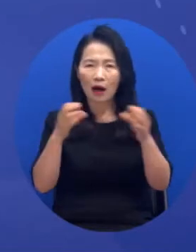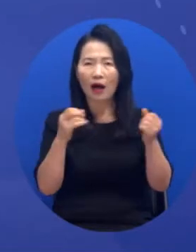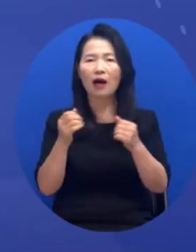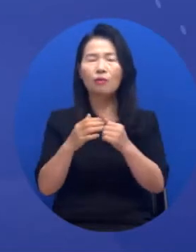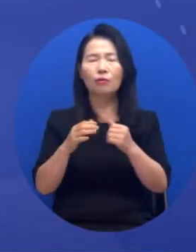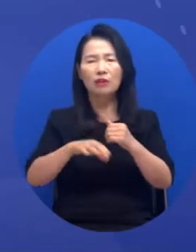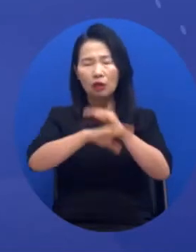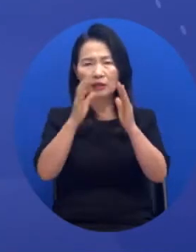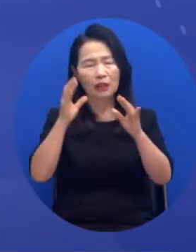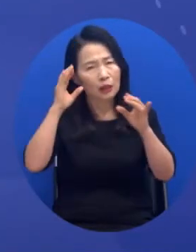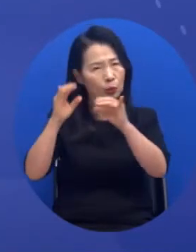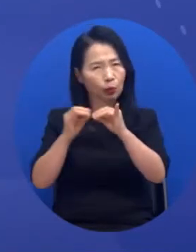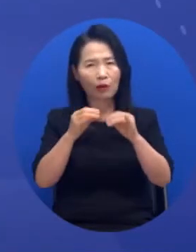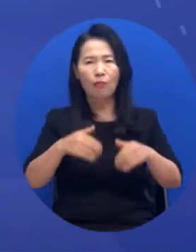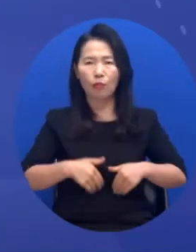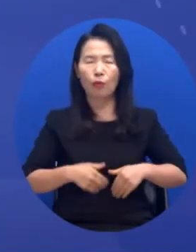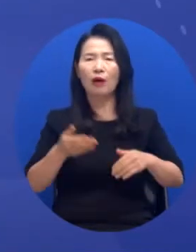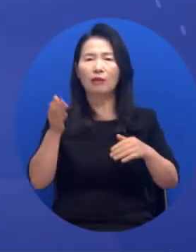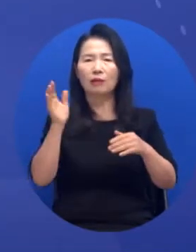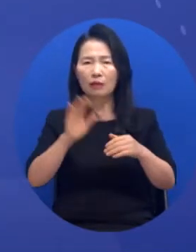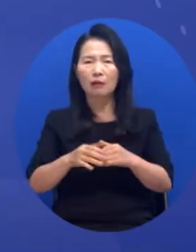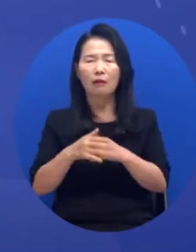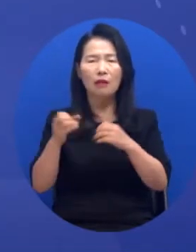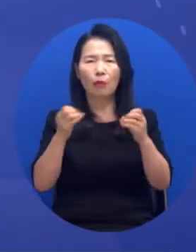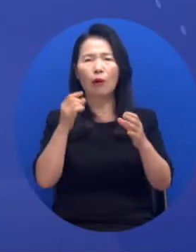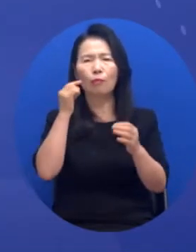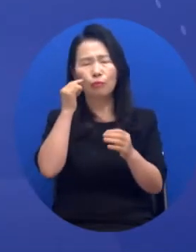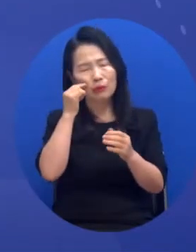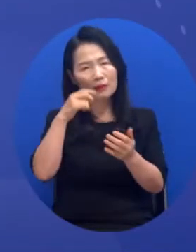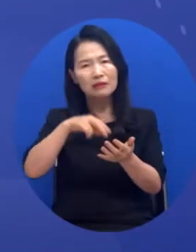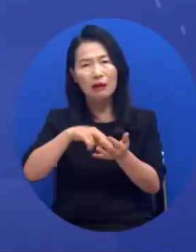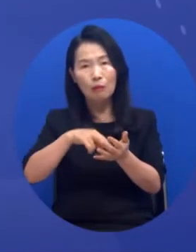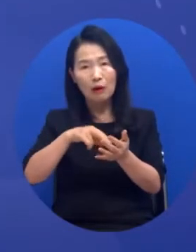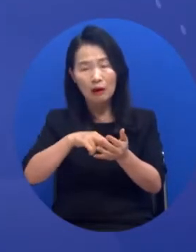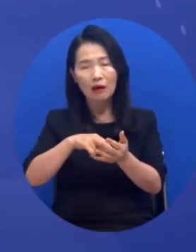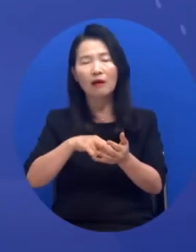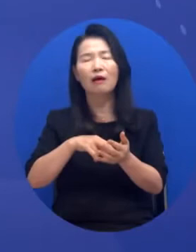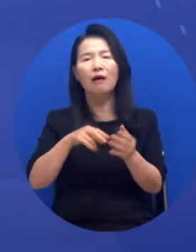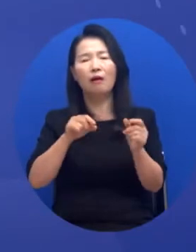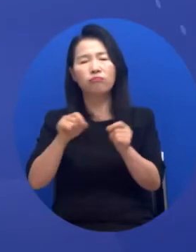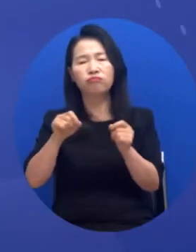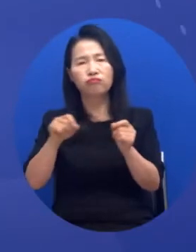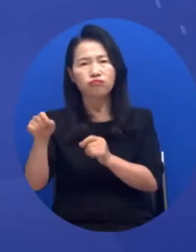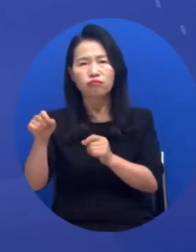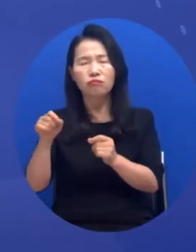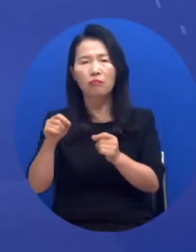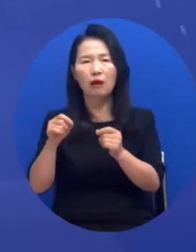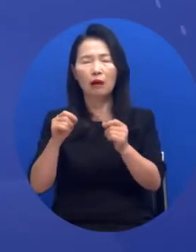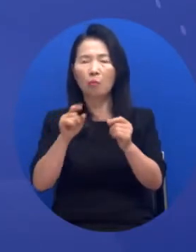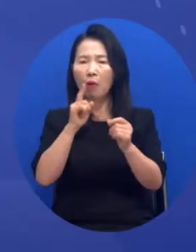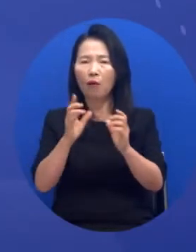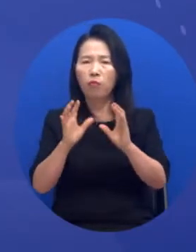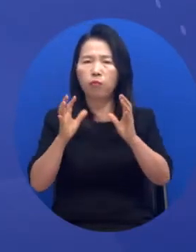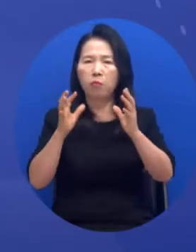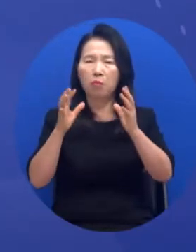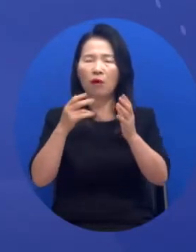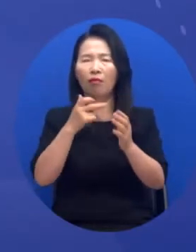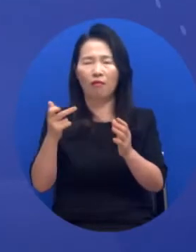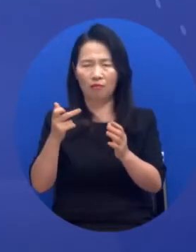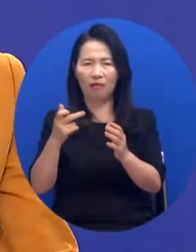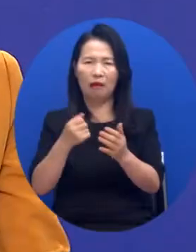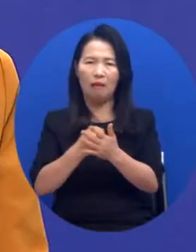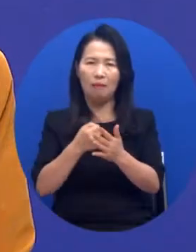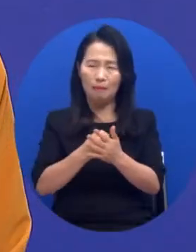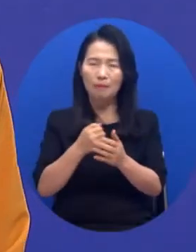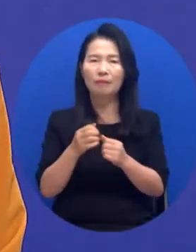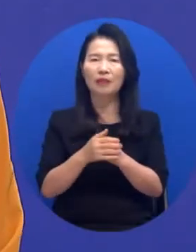동의를 얻는 과정이 필요한데 이렇게 논의를 할 수 없는 상황이 되면 해결이 미뤄지고 논란이 커질 수 있어서 아쉬운 부분입니다 레